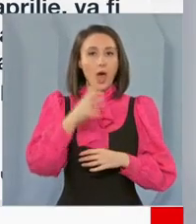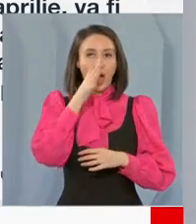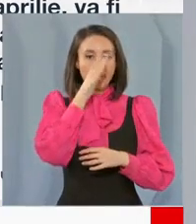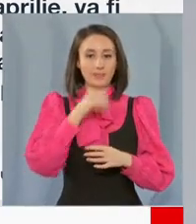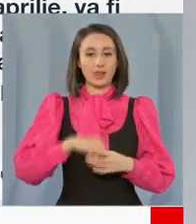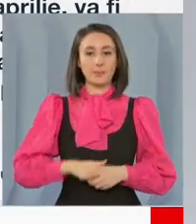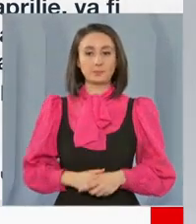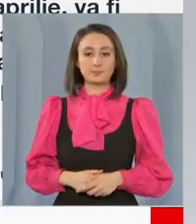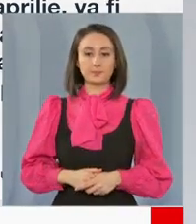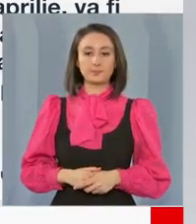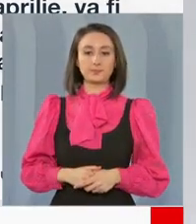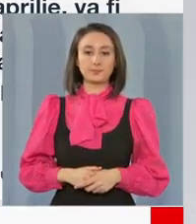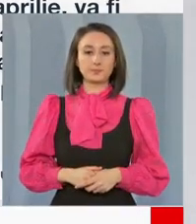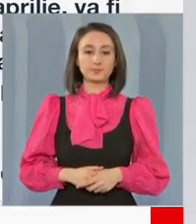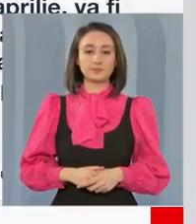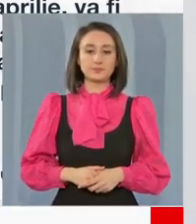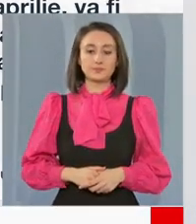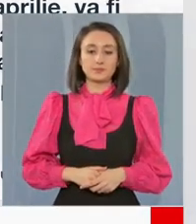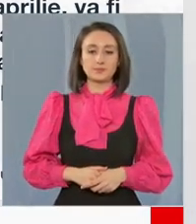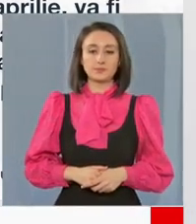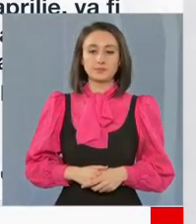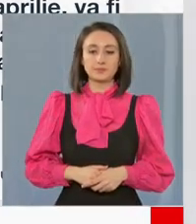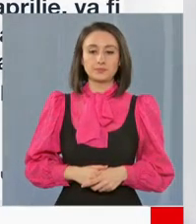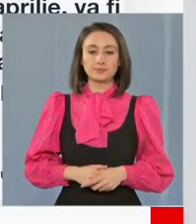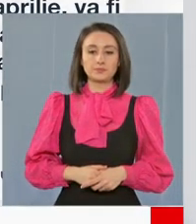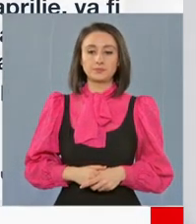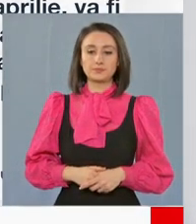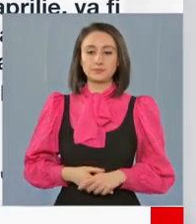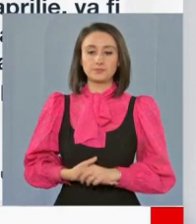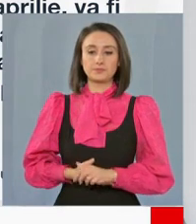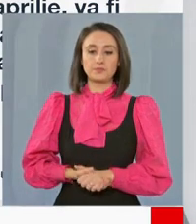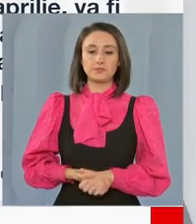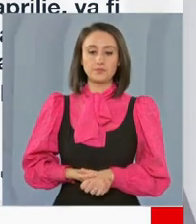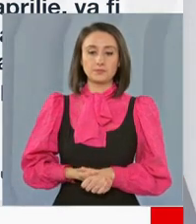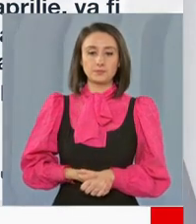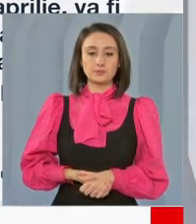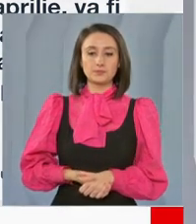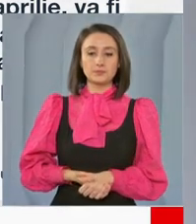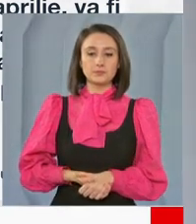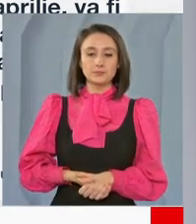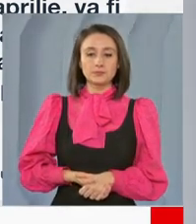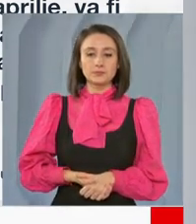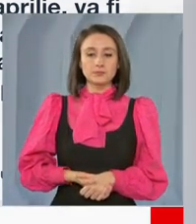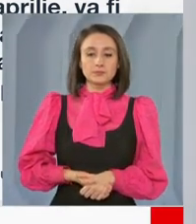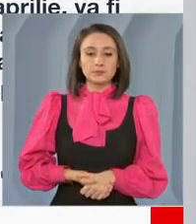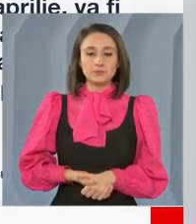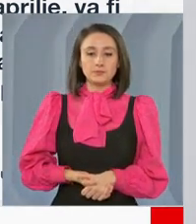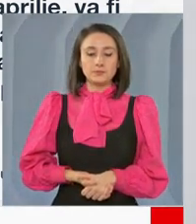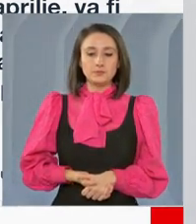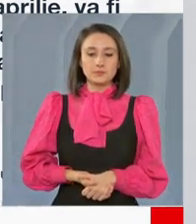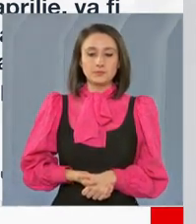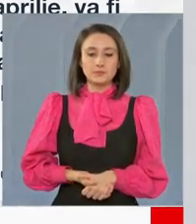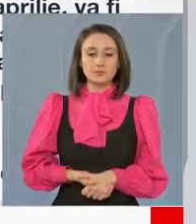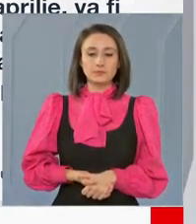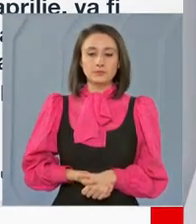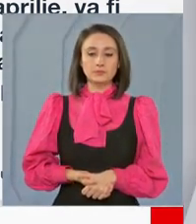irc ul e de fapt un robor pe termen scurt cu întârziere de șase luni va fi probabil la vârf la următoarea scadență care începe pe 1 aprilie